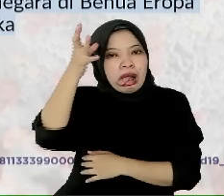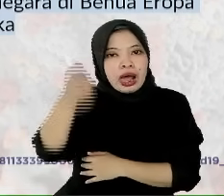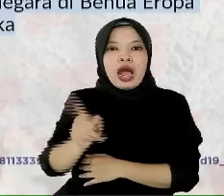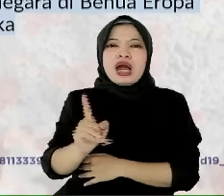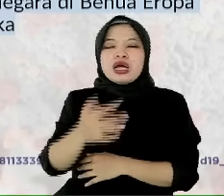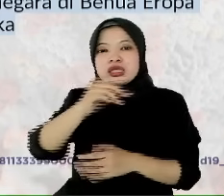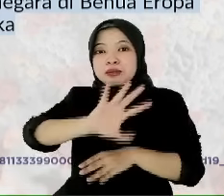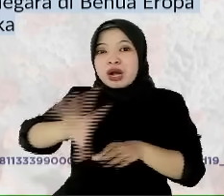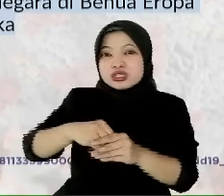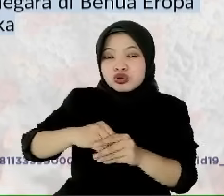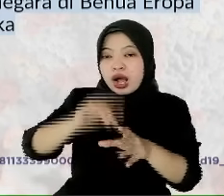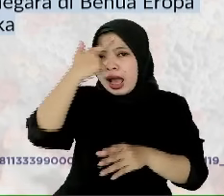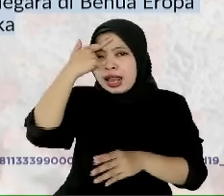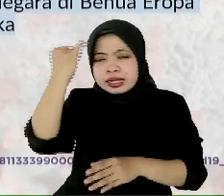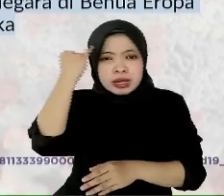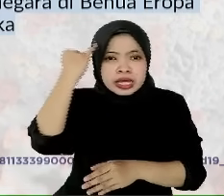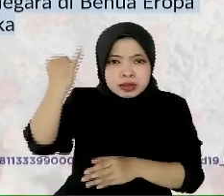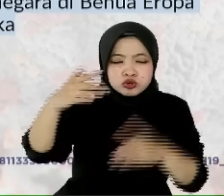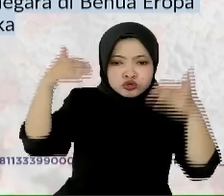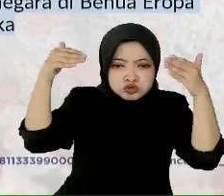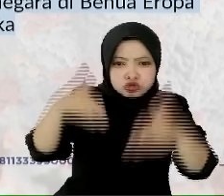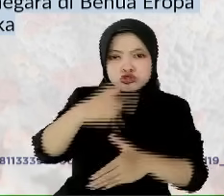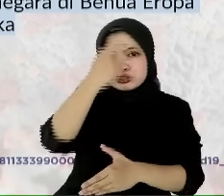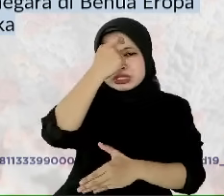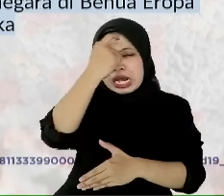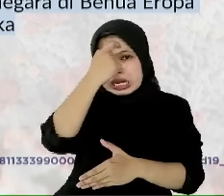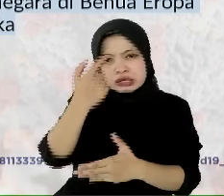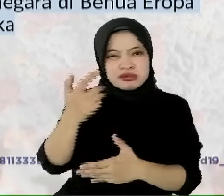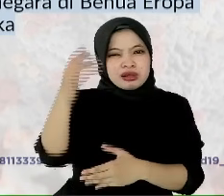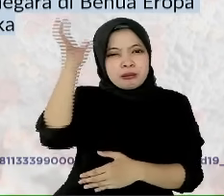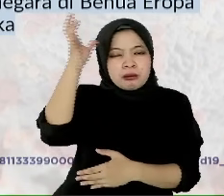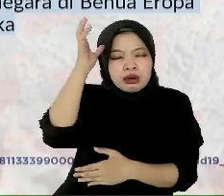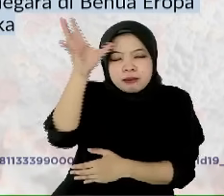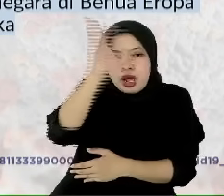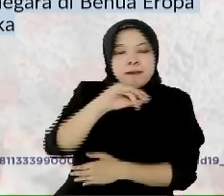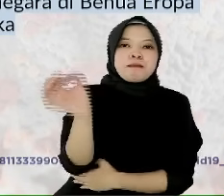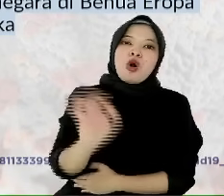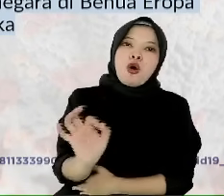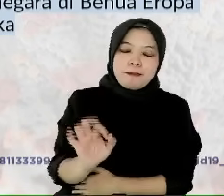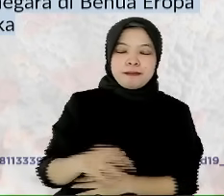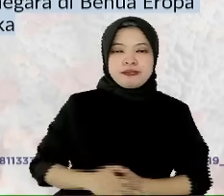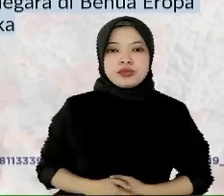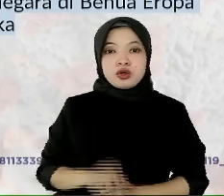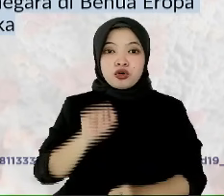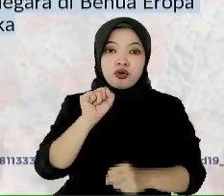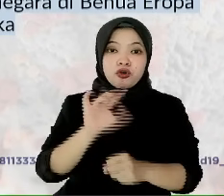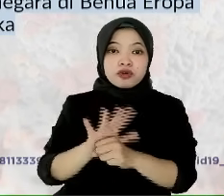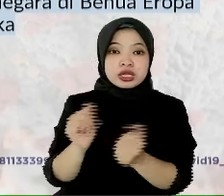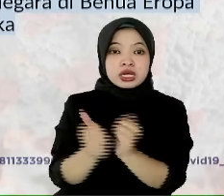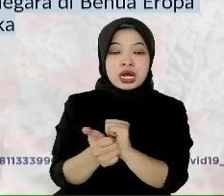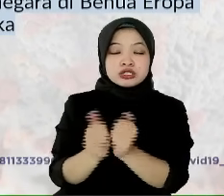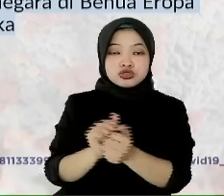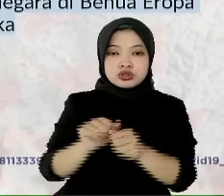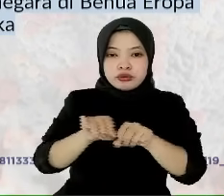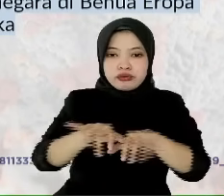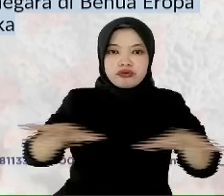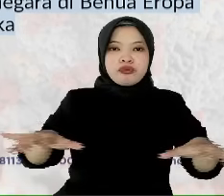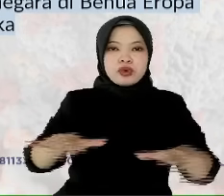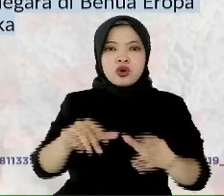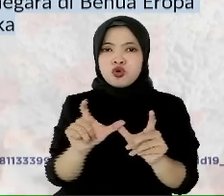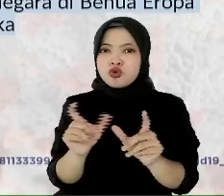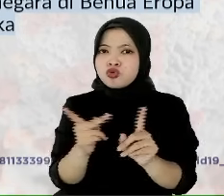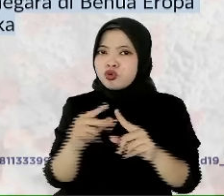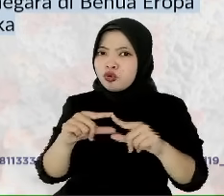termasuk para ahli dan ilmuwan di bidang penyakit menular. Penyebaran COVID-19 dari Wuhan ke